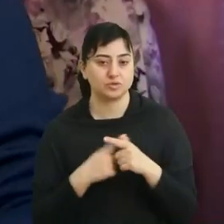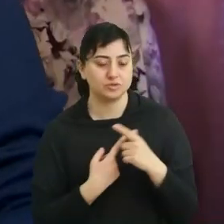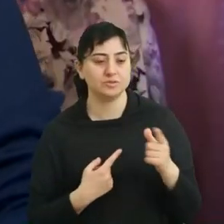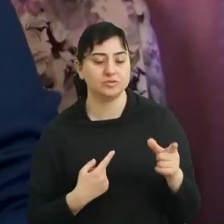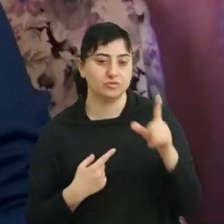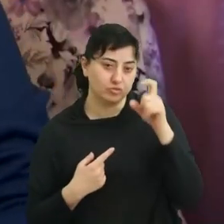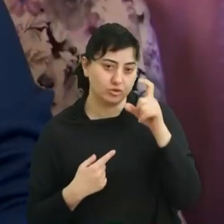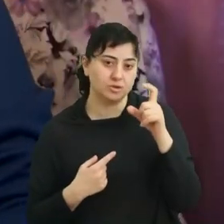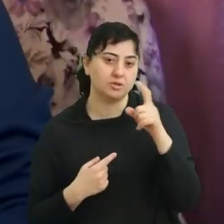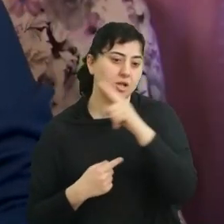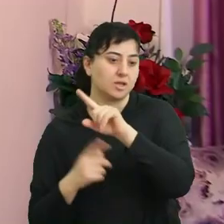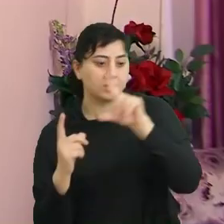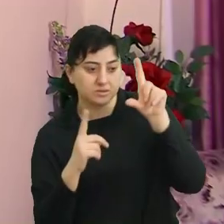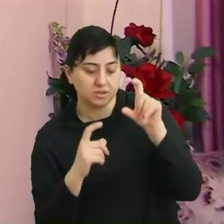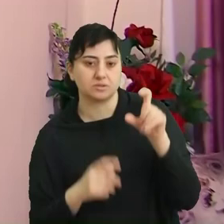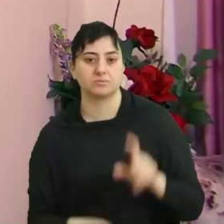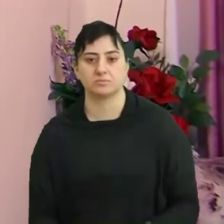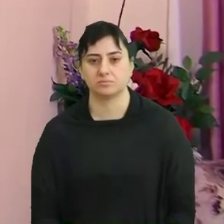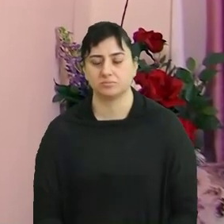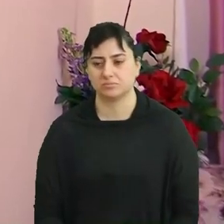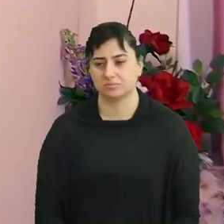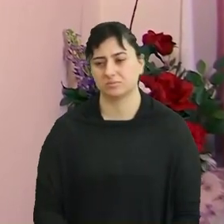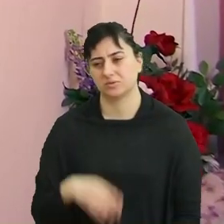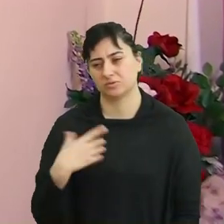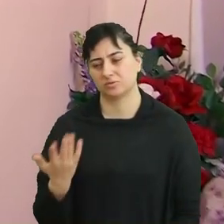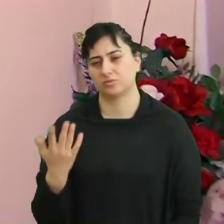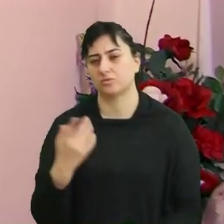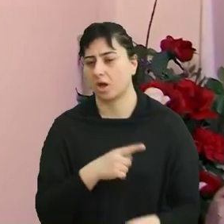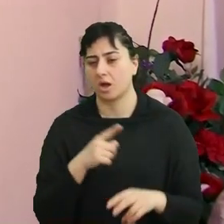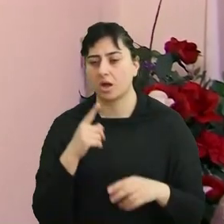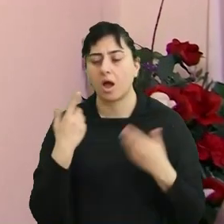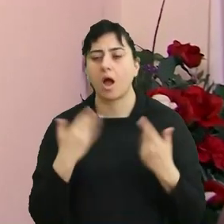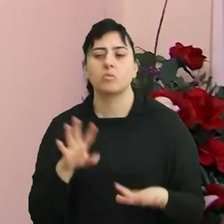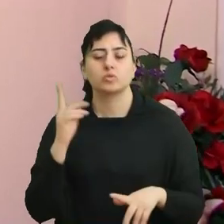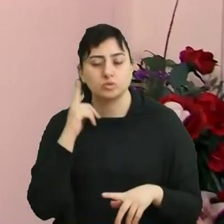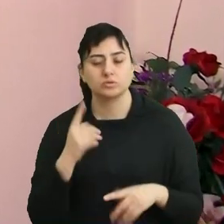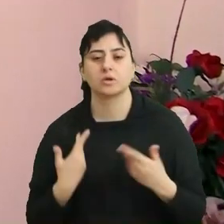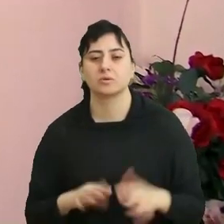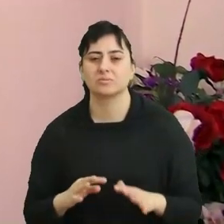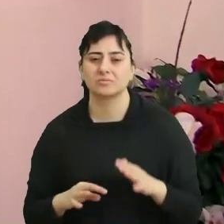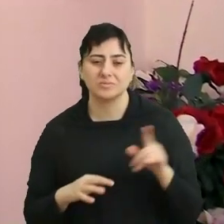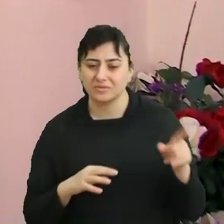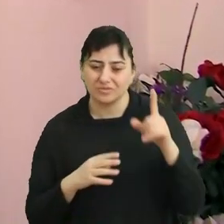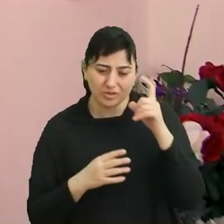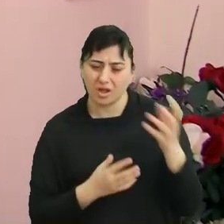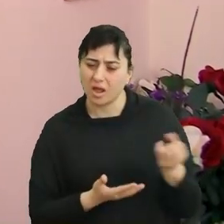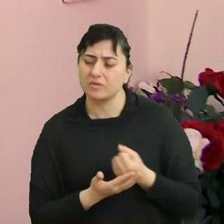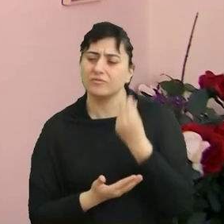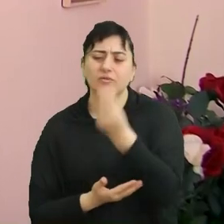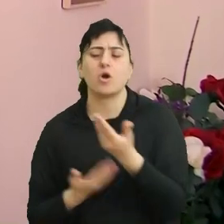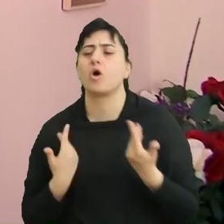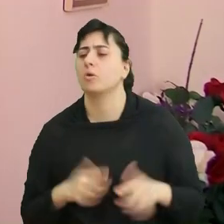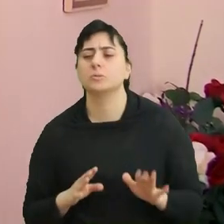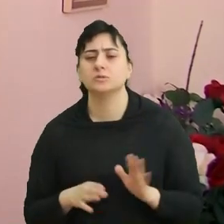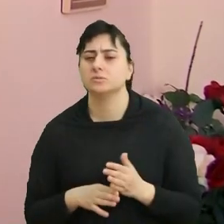Junior'ın fotoğraflarını ajans çekecek. Oğlu kırdırdığımı duyarsa hayatta izin vermez. Ya vesikalık resim mi yormuyor ya? Nice